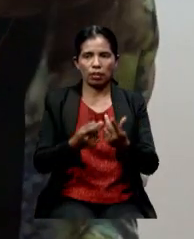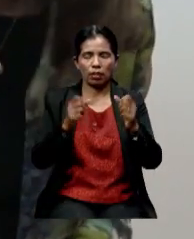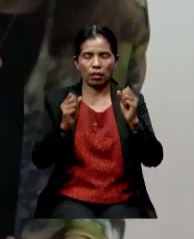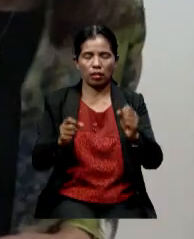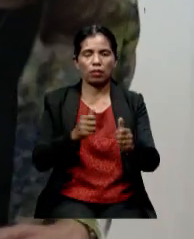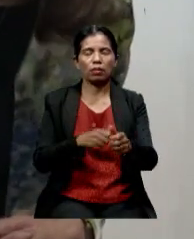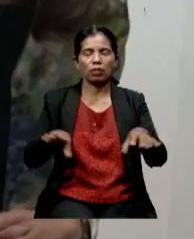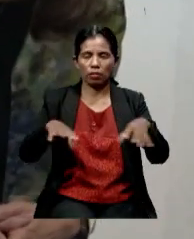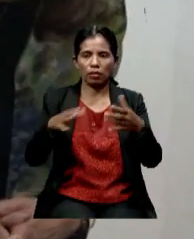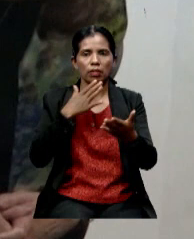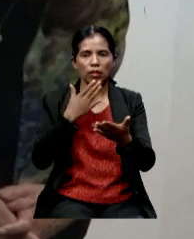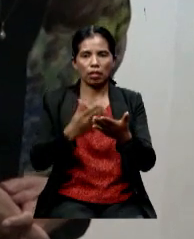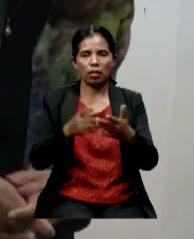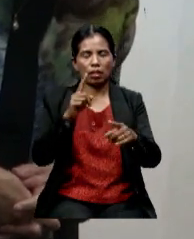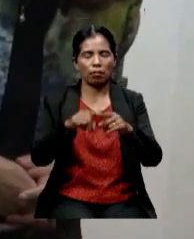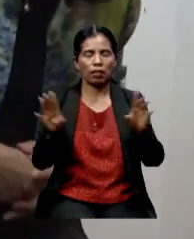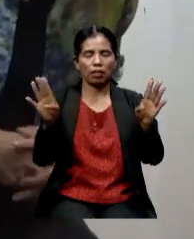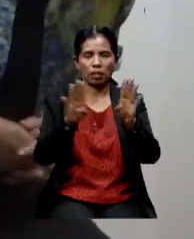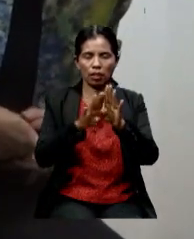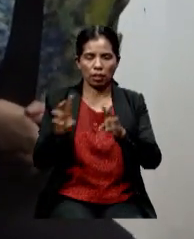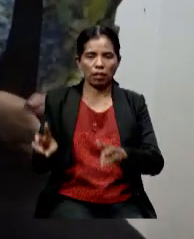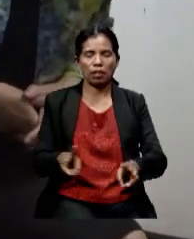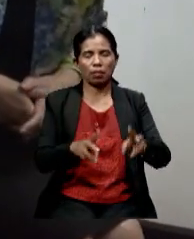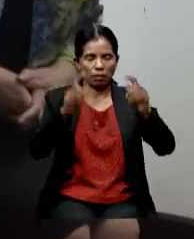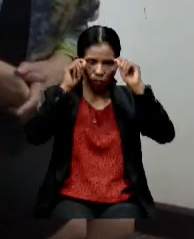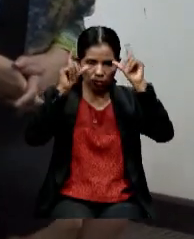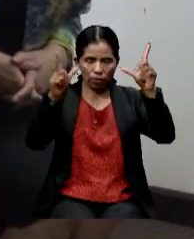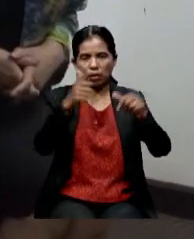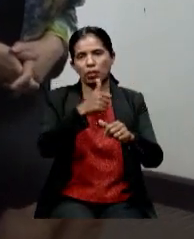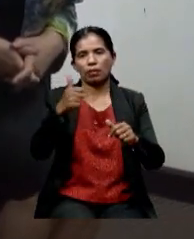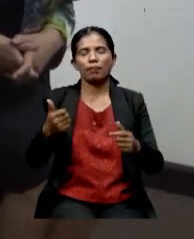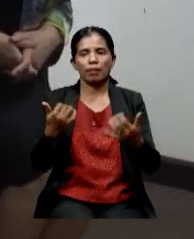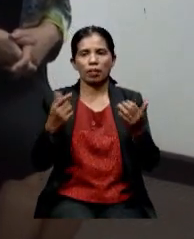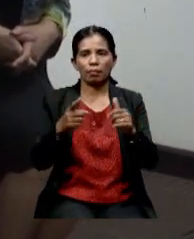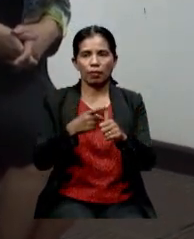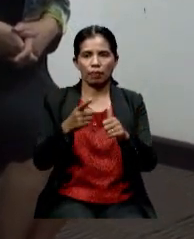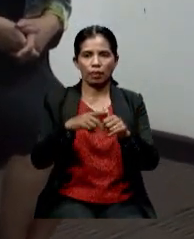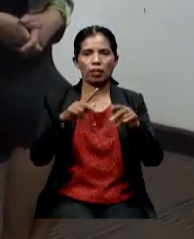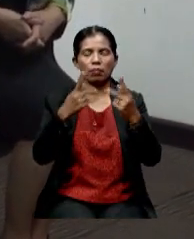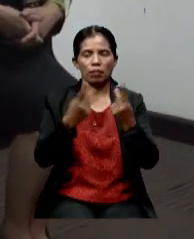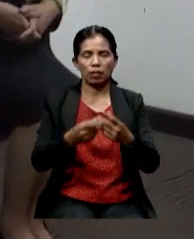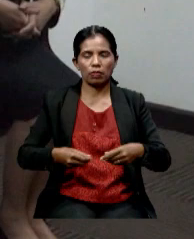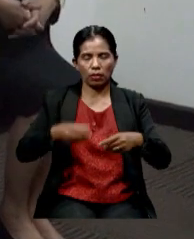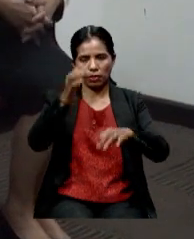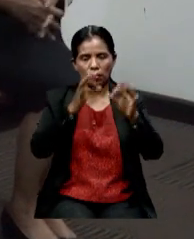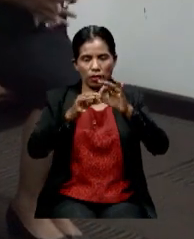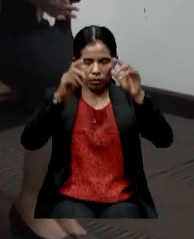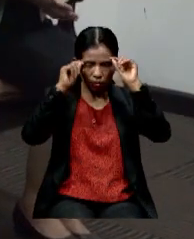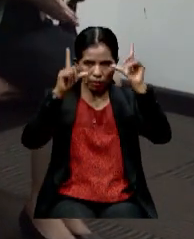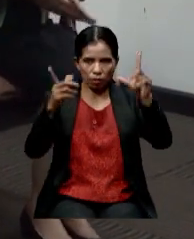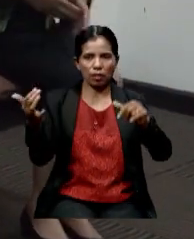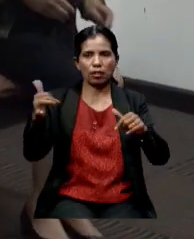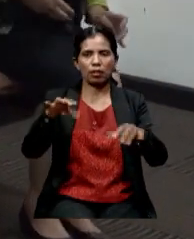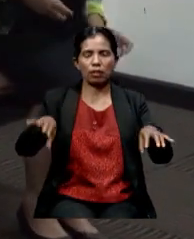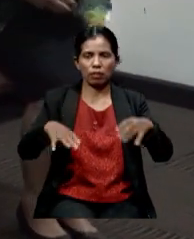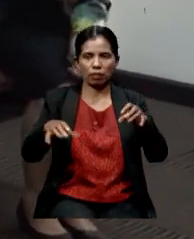presta servisu dia nune labele takadalan ba Timoruan sira seluk. Tamane fuendala uluk kompanya fofiar ba Timoruan sira atu ba servisu ia